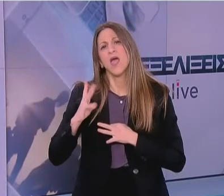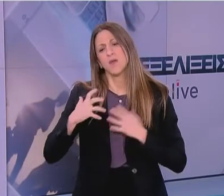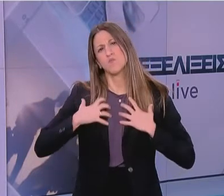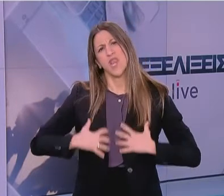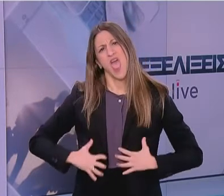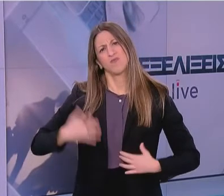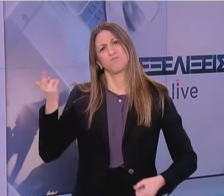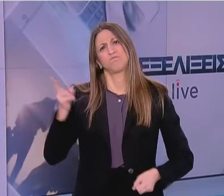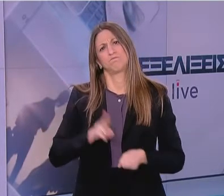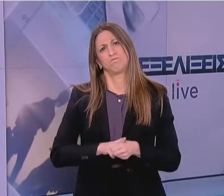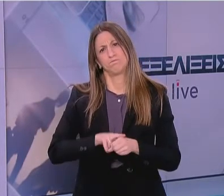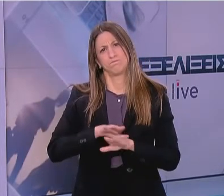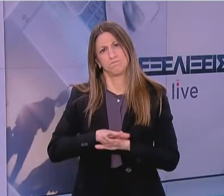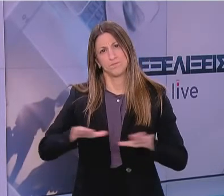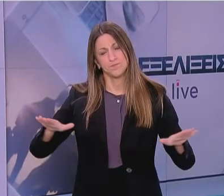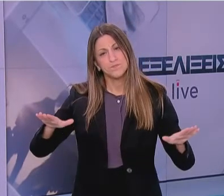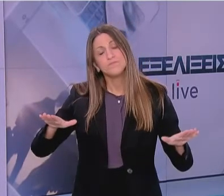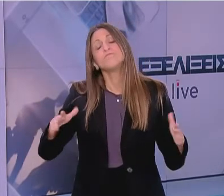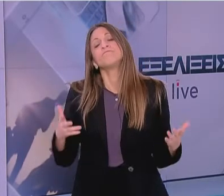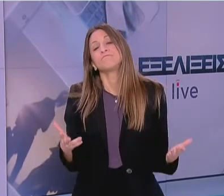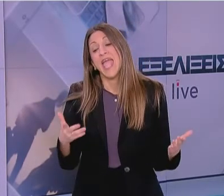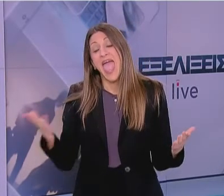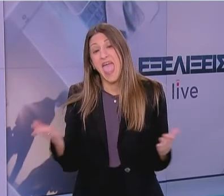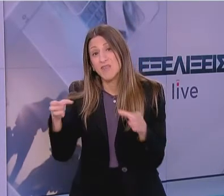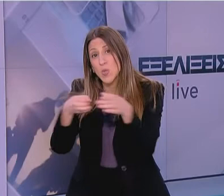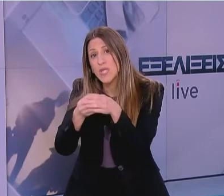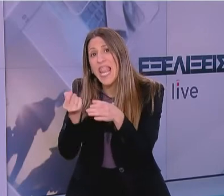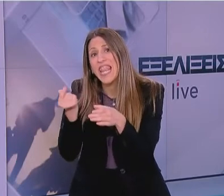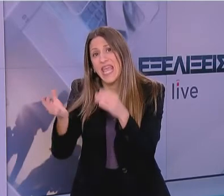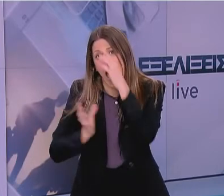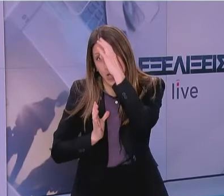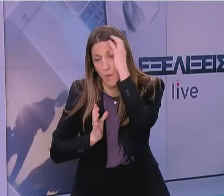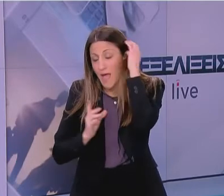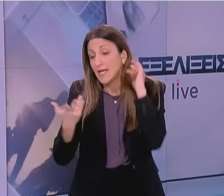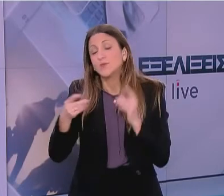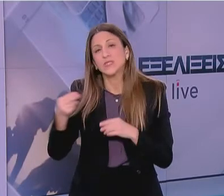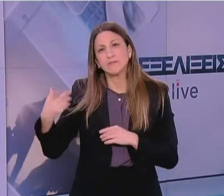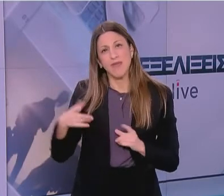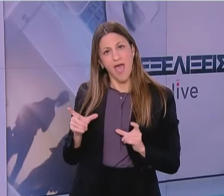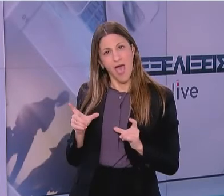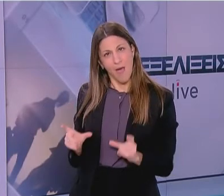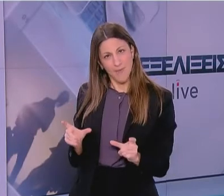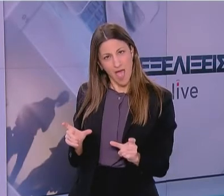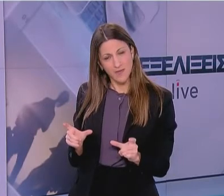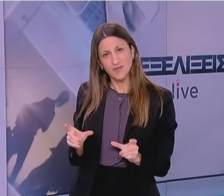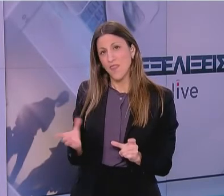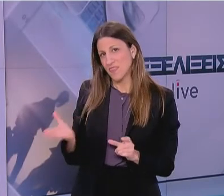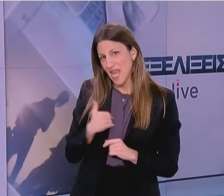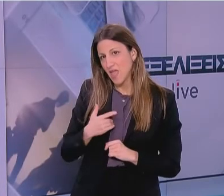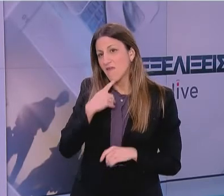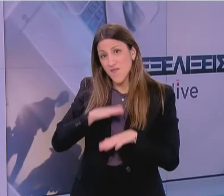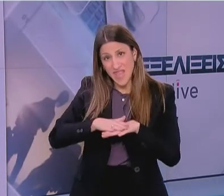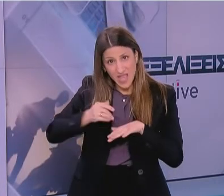και τα άλλα όργανα. Σε αυτές τις περιπτώσεις δεν είναι ένα ηλικιωμένο ή εξασθενημένο ανοσοποιητικό σύστημα που είναι το πρόβλημα. Είναι